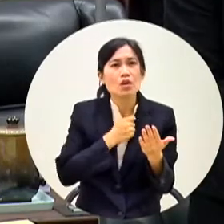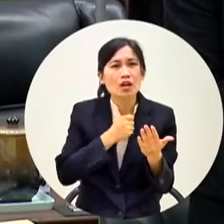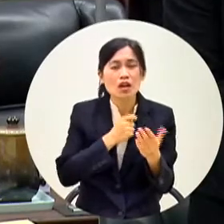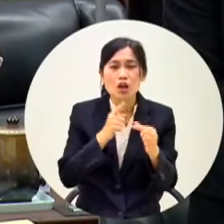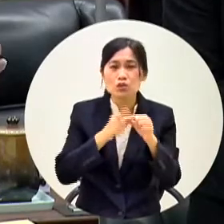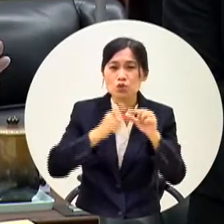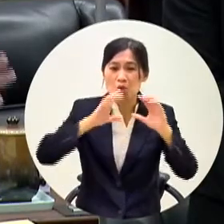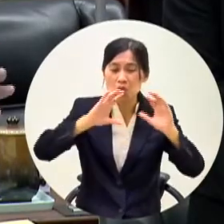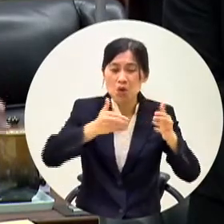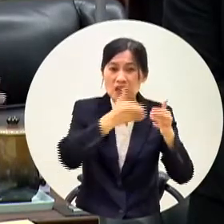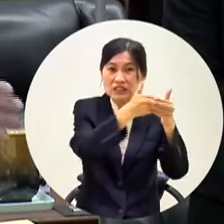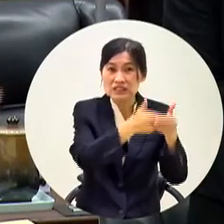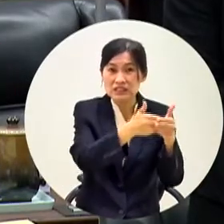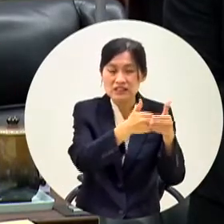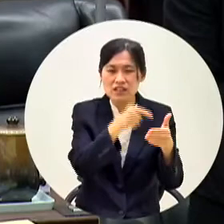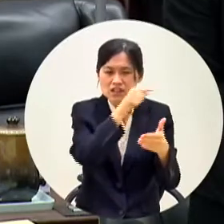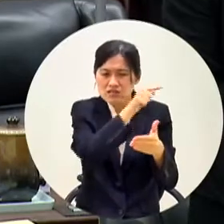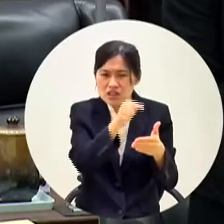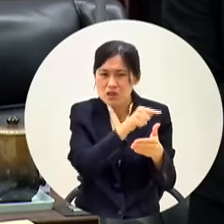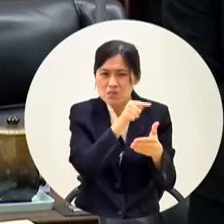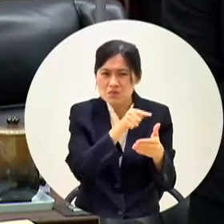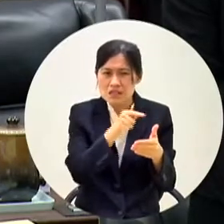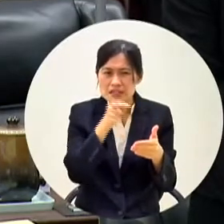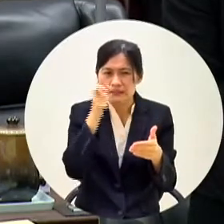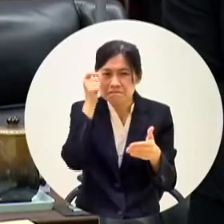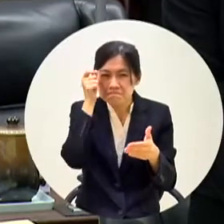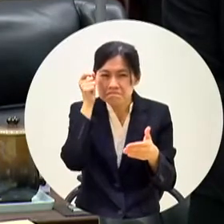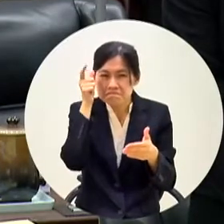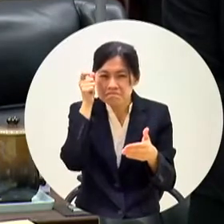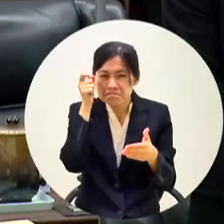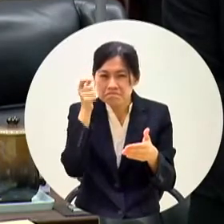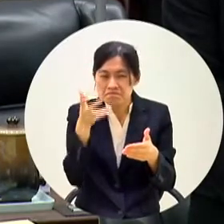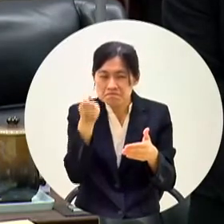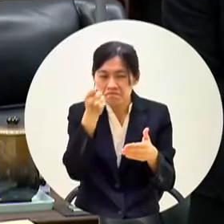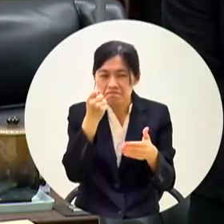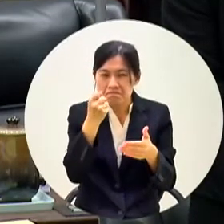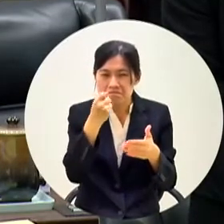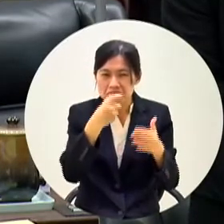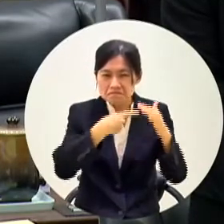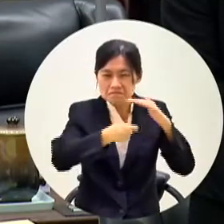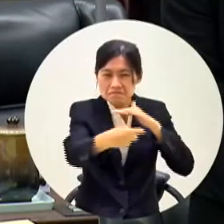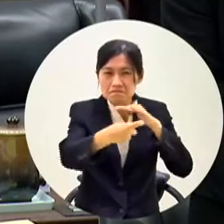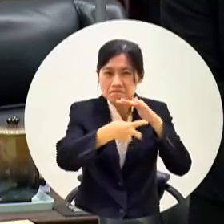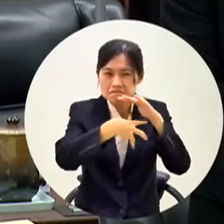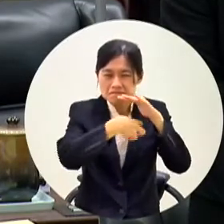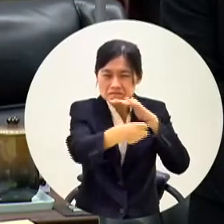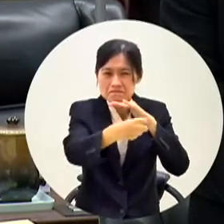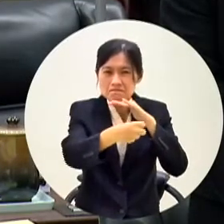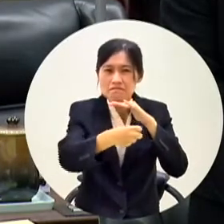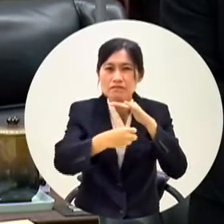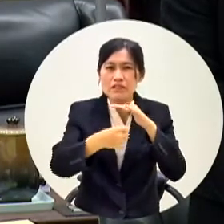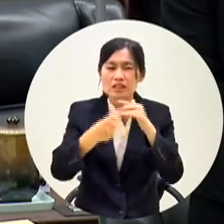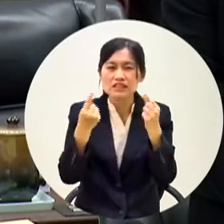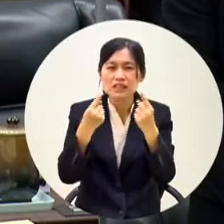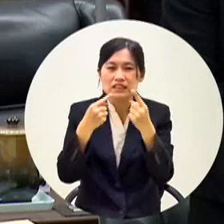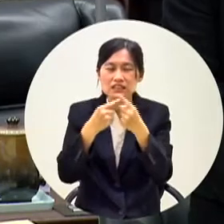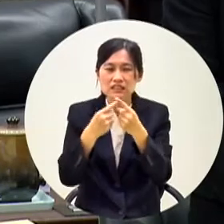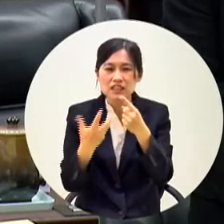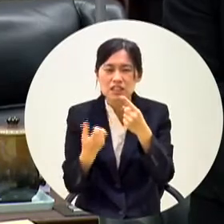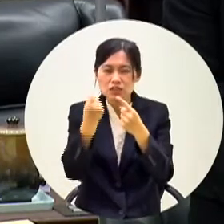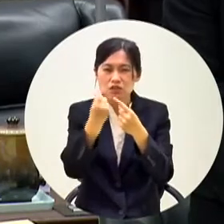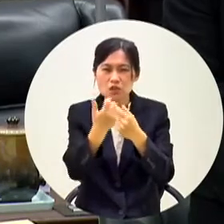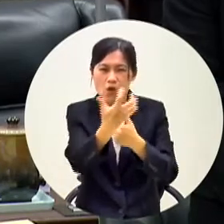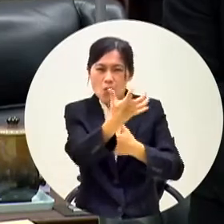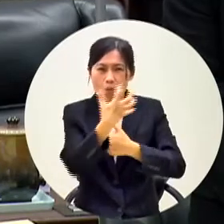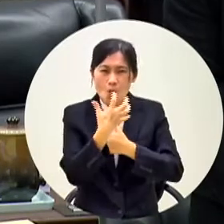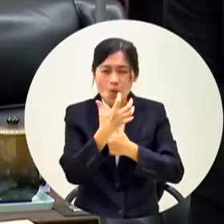不断的用这种智慧财产窃取的手段，跟不断的扩张在改变全球秩序的手段，包含对人权的打压手段，都